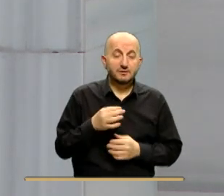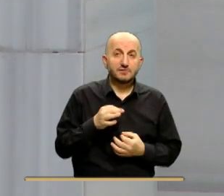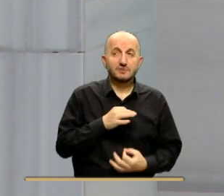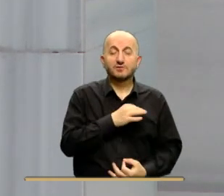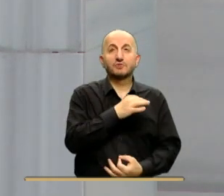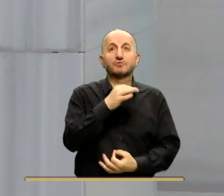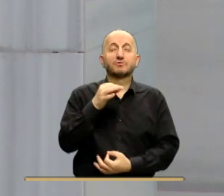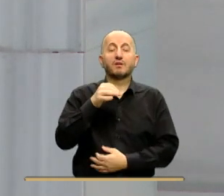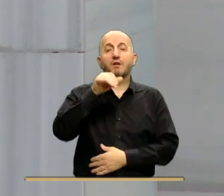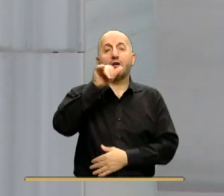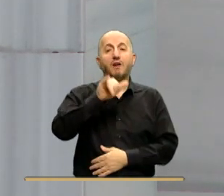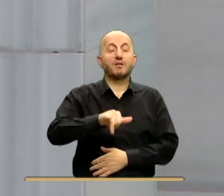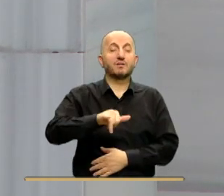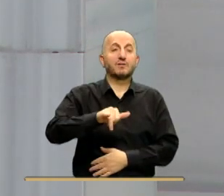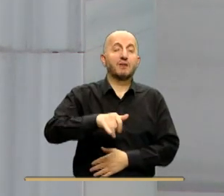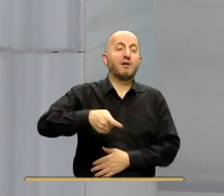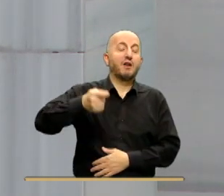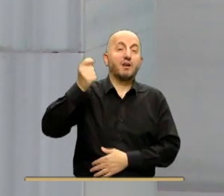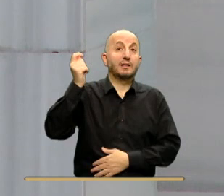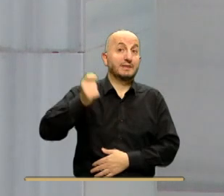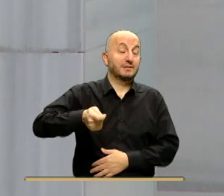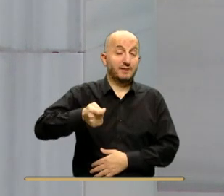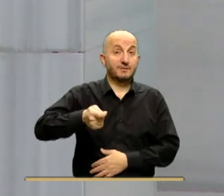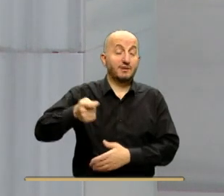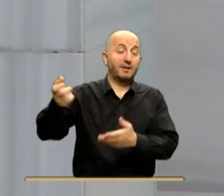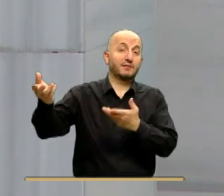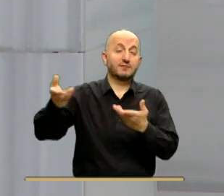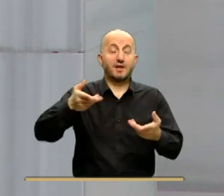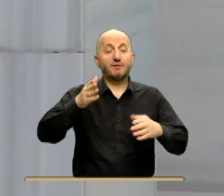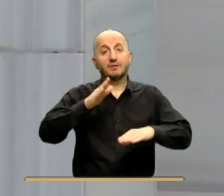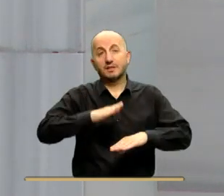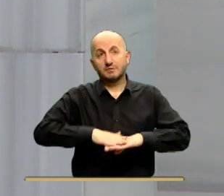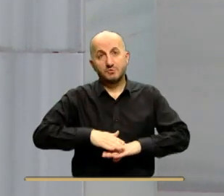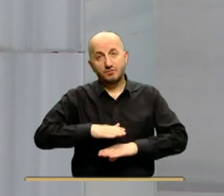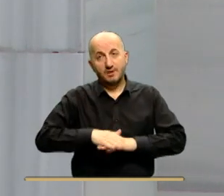insanlığı hakka ve hakikate davet etmişler.